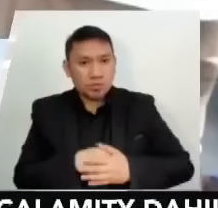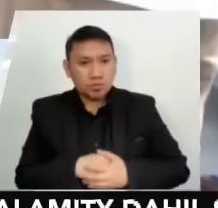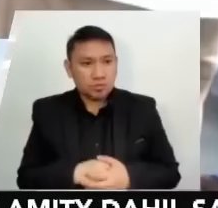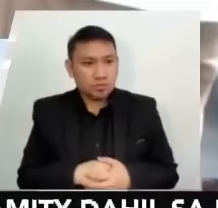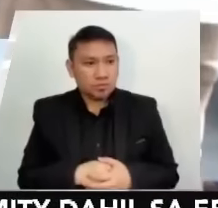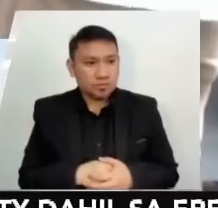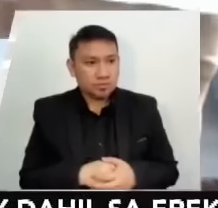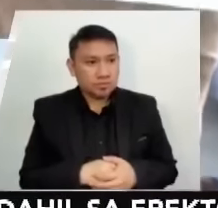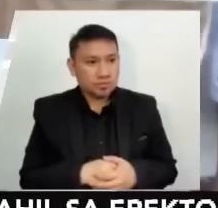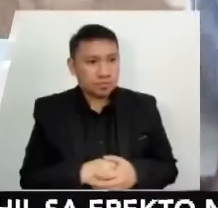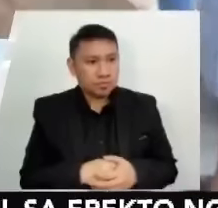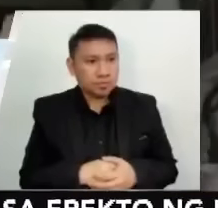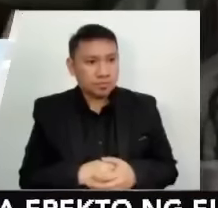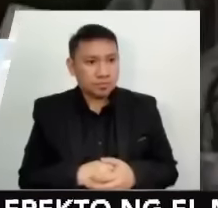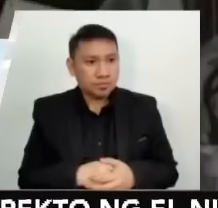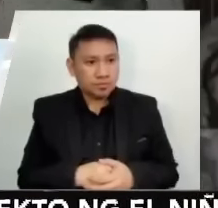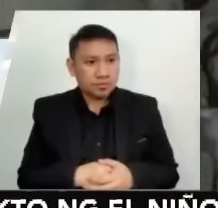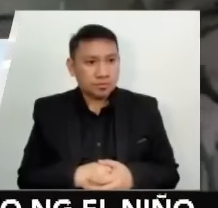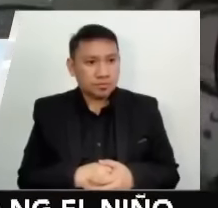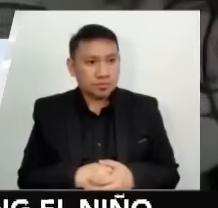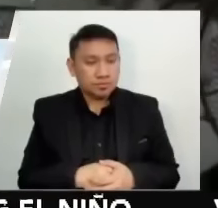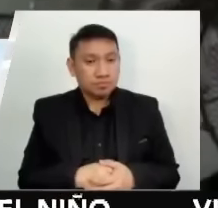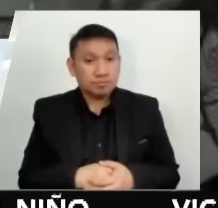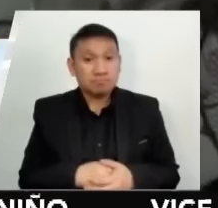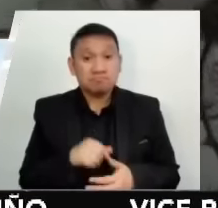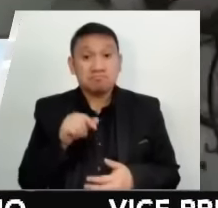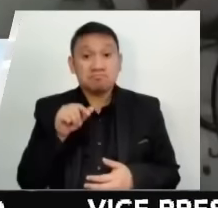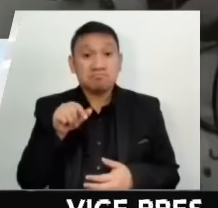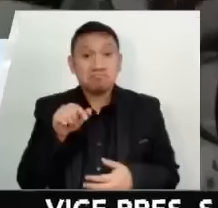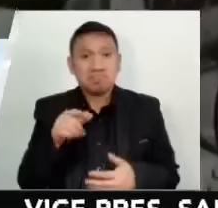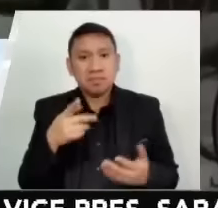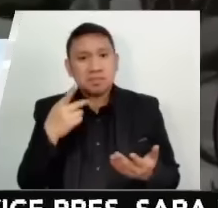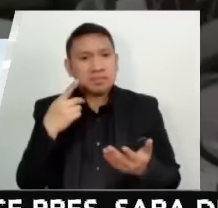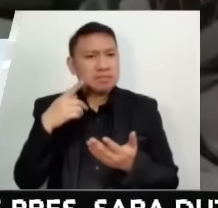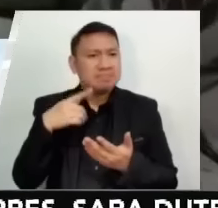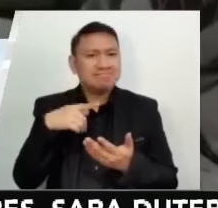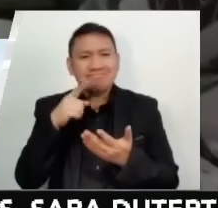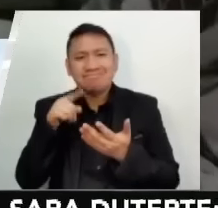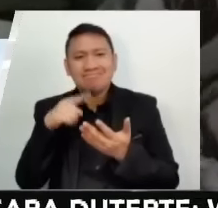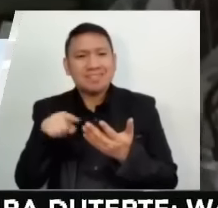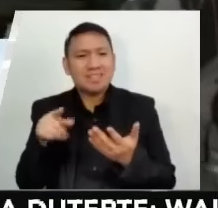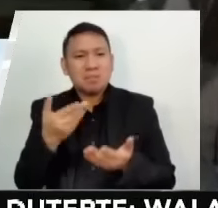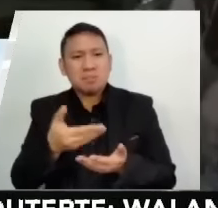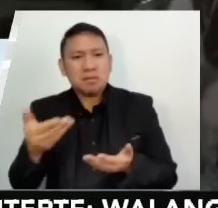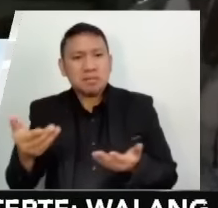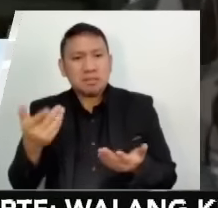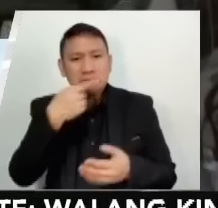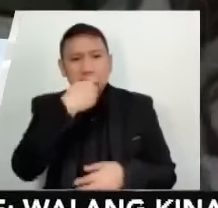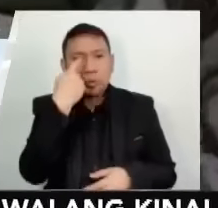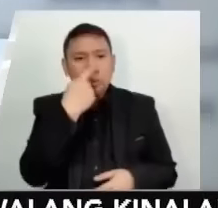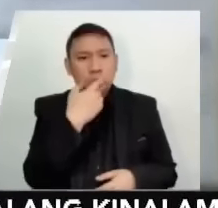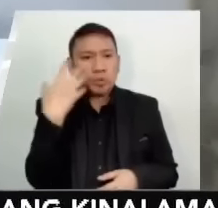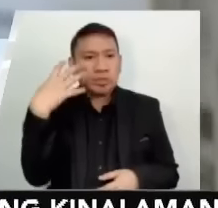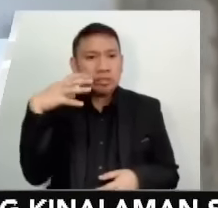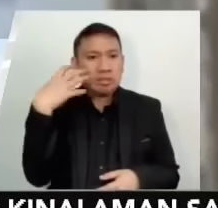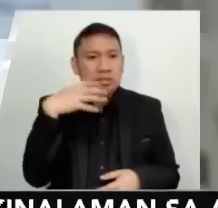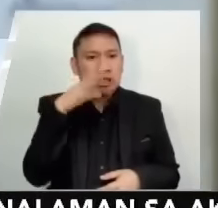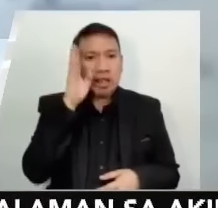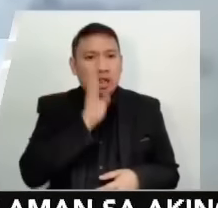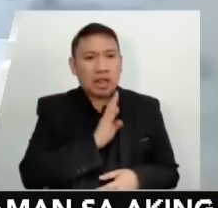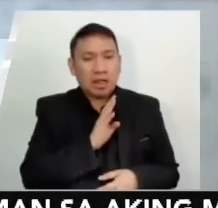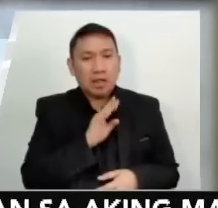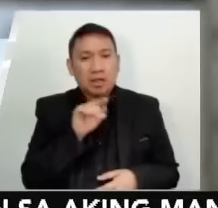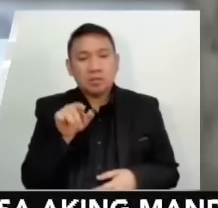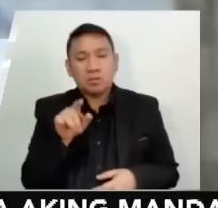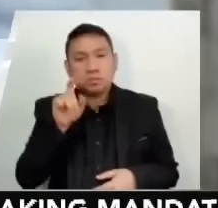violation nagcanvass ng piyesa para sa pumaling electric fan si Francis nasira raw ito nung isang araw kung kil pa naman kailangang